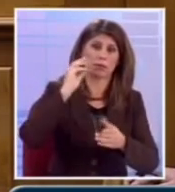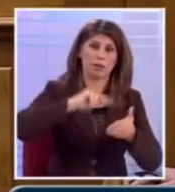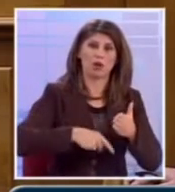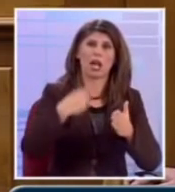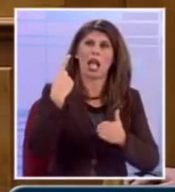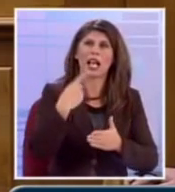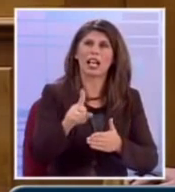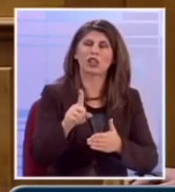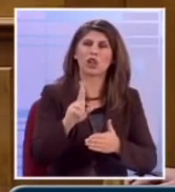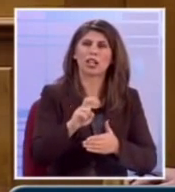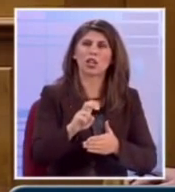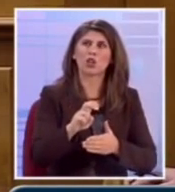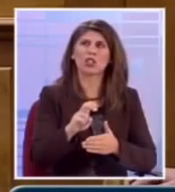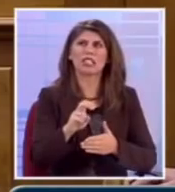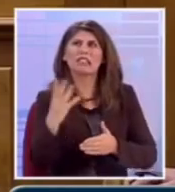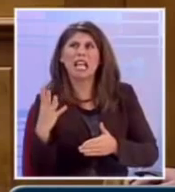1204%